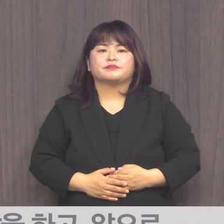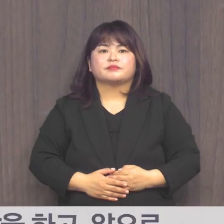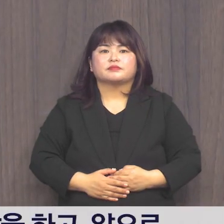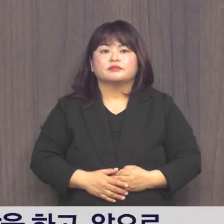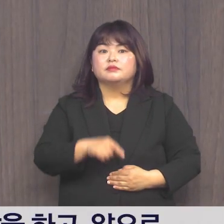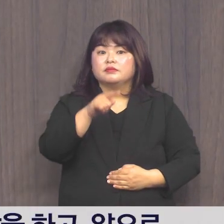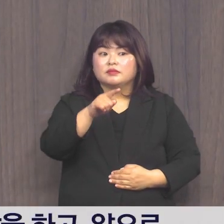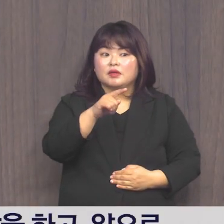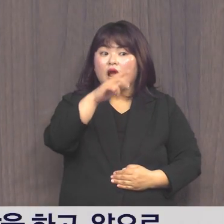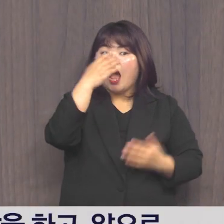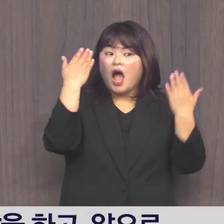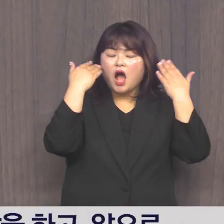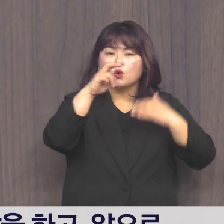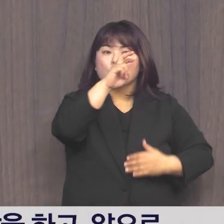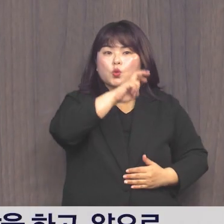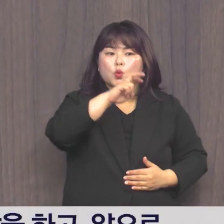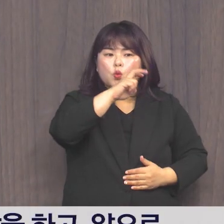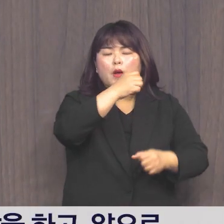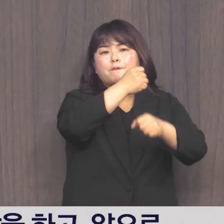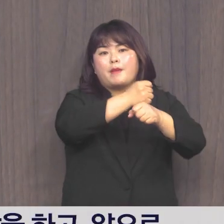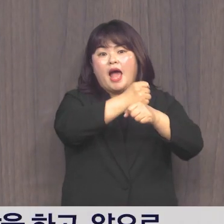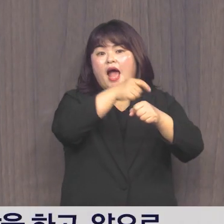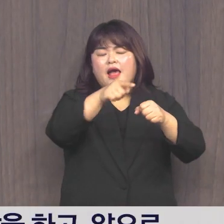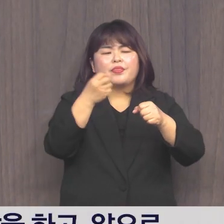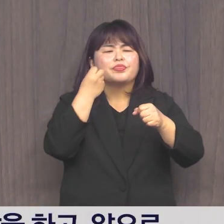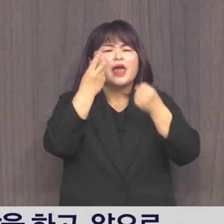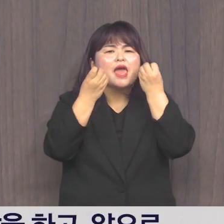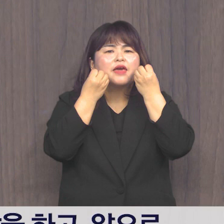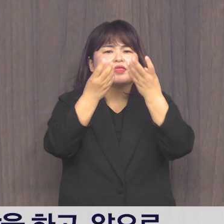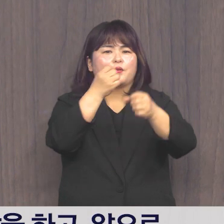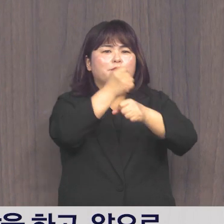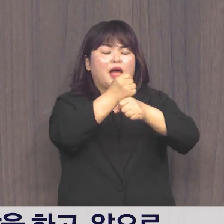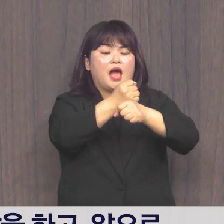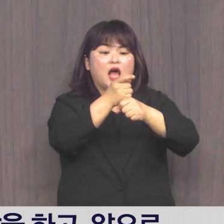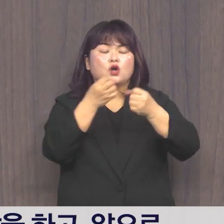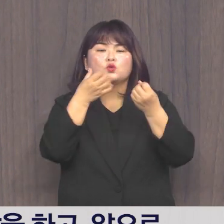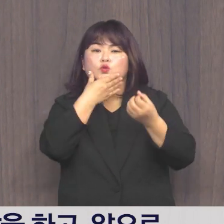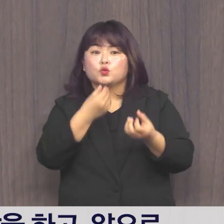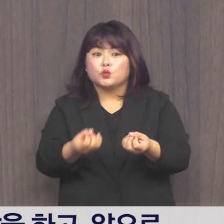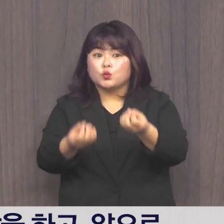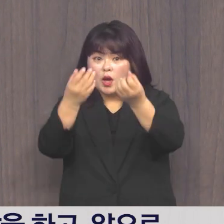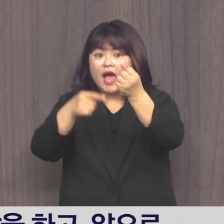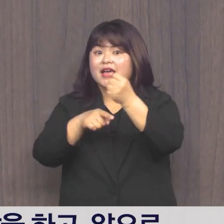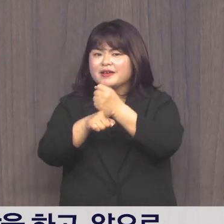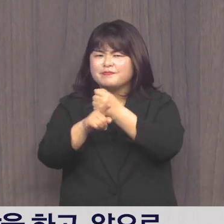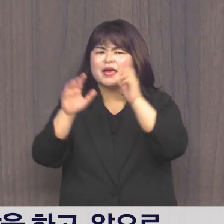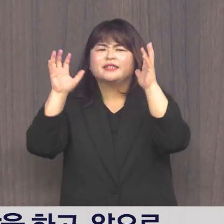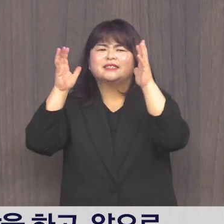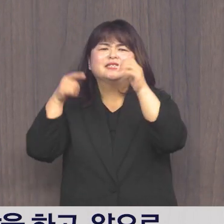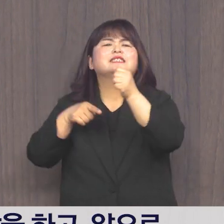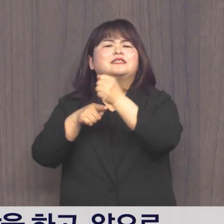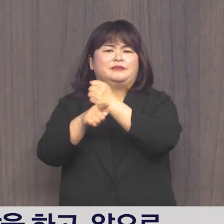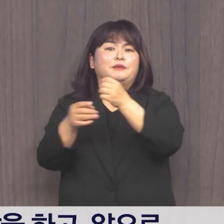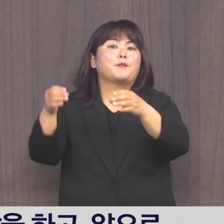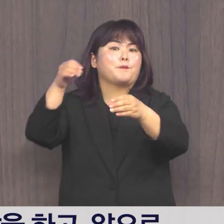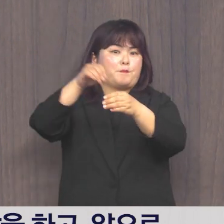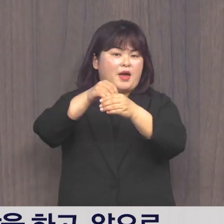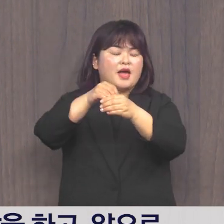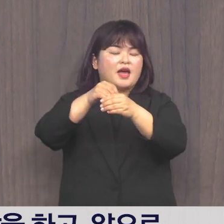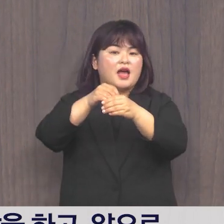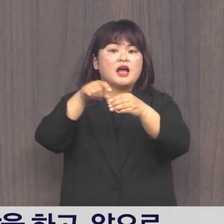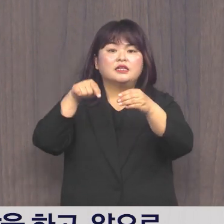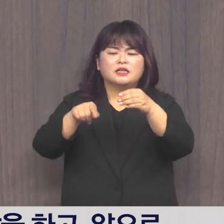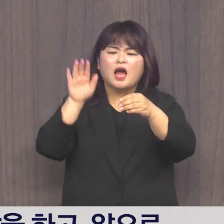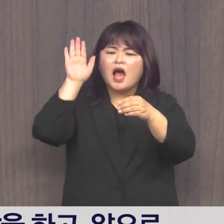교과 리마스터링도 하고 축하의 뜻, 또 응원의 뜻이 담겨 있다고 생각을 하고